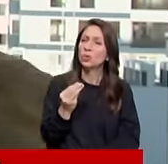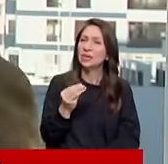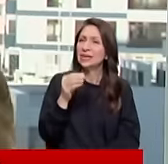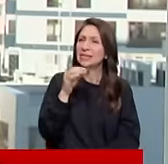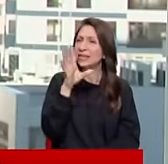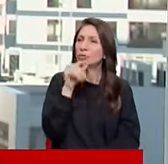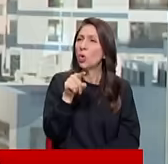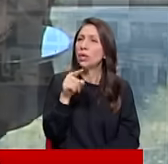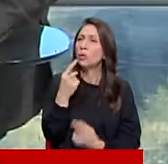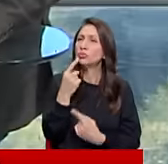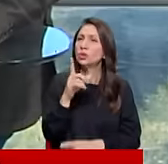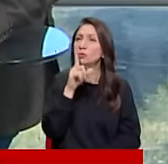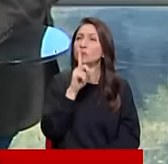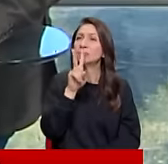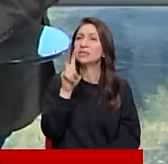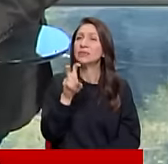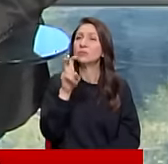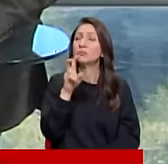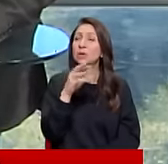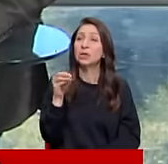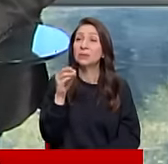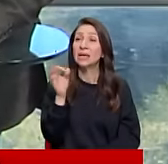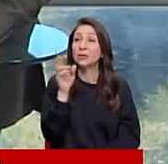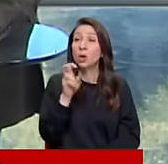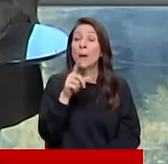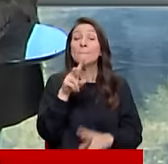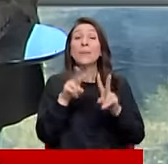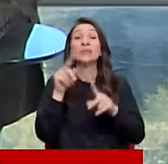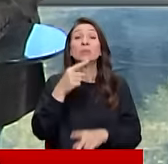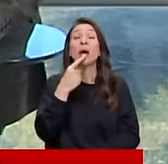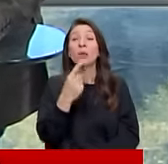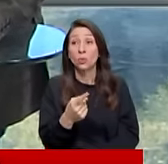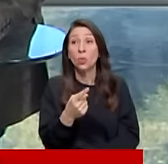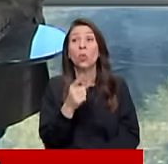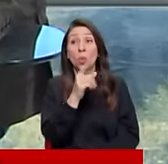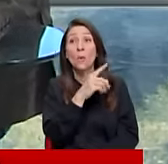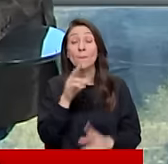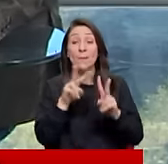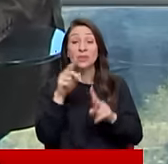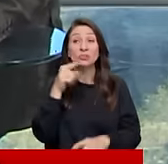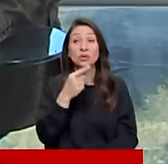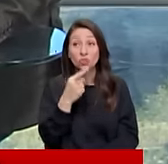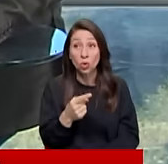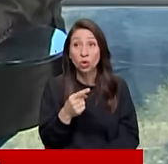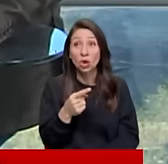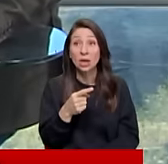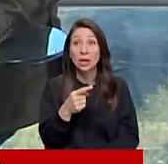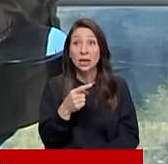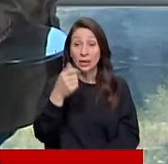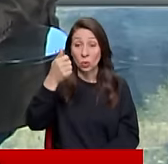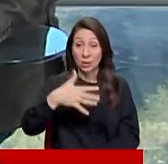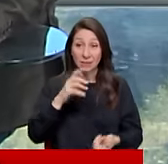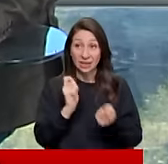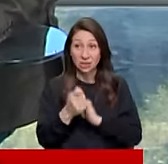Kimse ondan söz etmiyor. 128 milyar dolar. Onu Mehmet Şimşek bahsediyor. Öyle mi? Tabii Mehmet Şimşek diyor ki kardeşim. O zaman kabinede bir